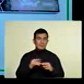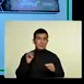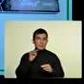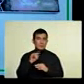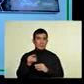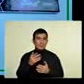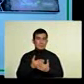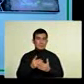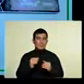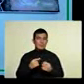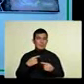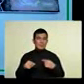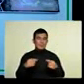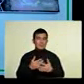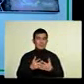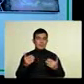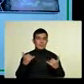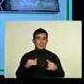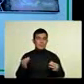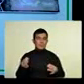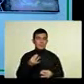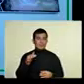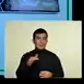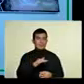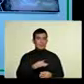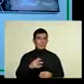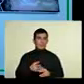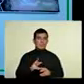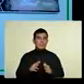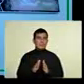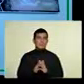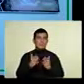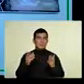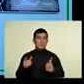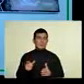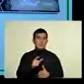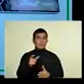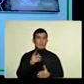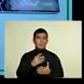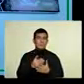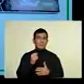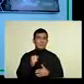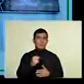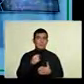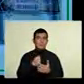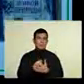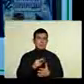вершинах. Тебе чудесные края откроют путь от А до